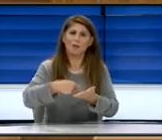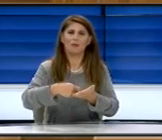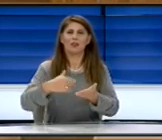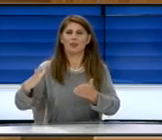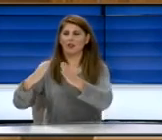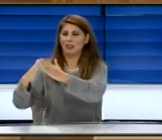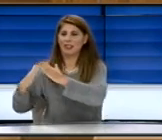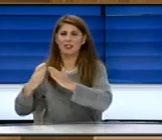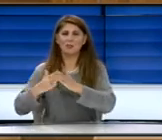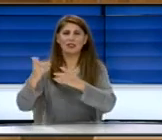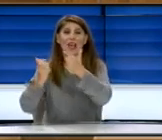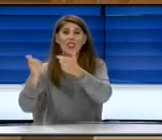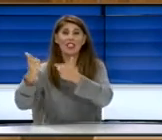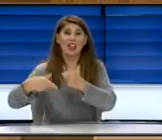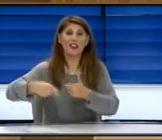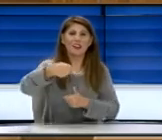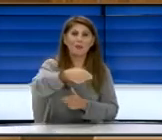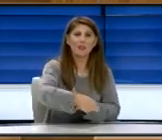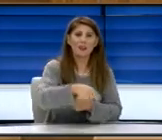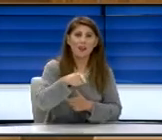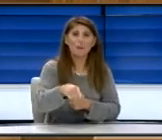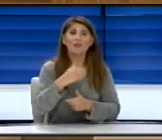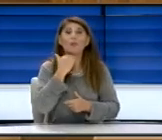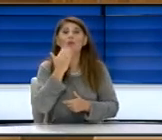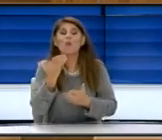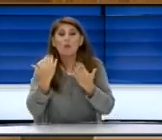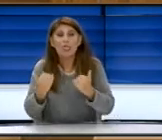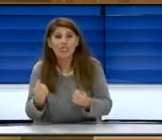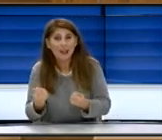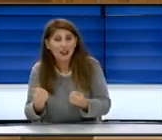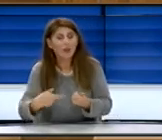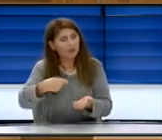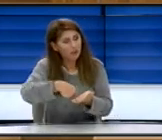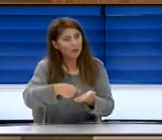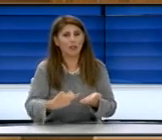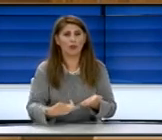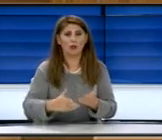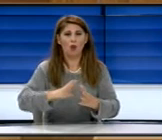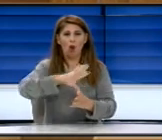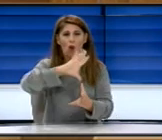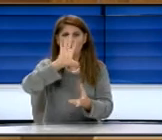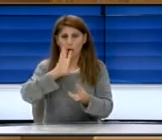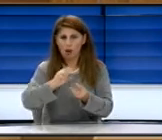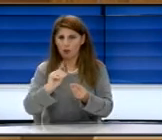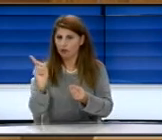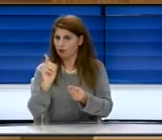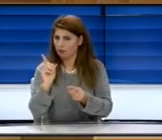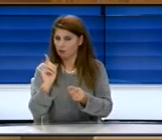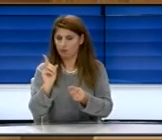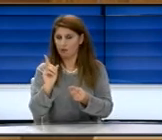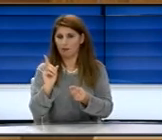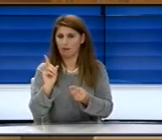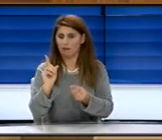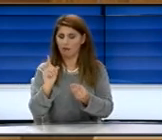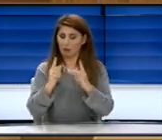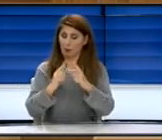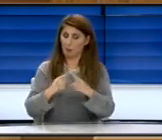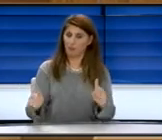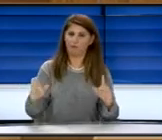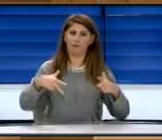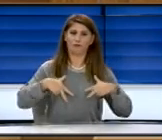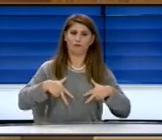λαϊκά νοικοκυριά τα δάνειά τους, από αυτά που δεν έχουν δηλαδή. Όλα αυτά βέβαια δεν αποτελούν και καμιά πρωτοτυπία